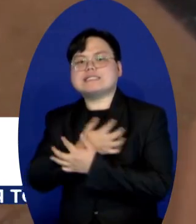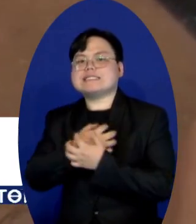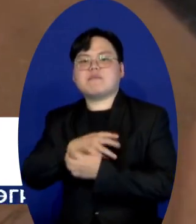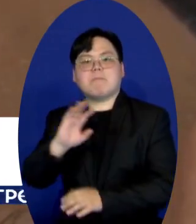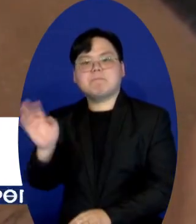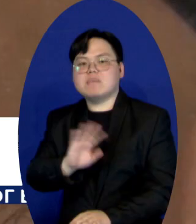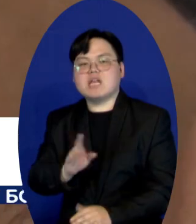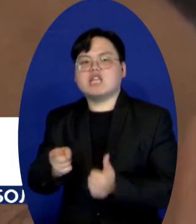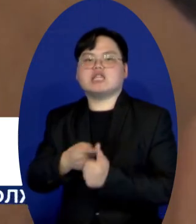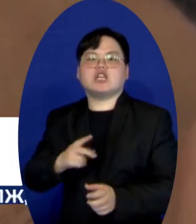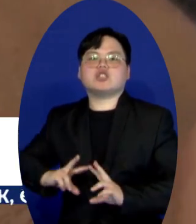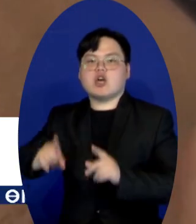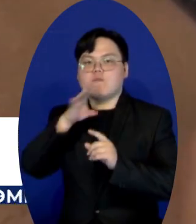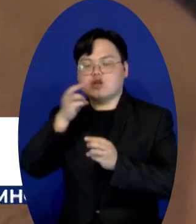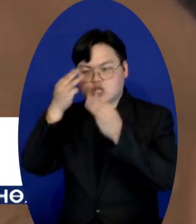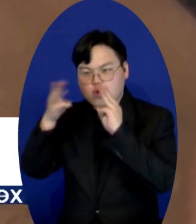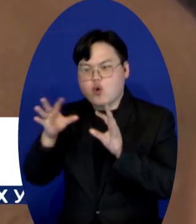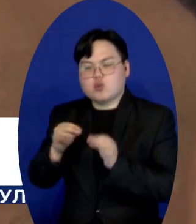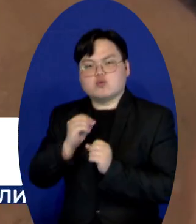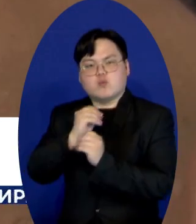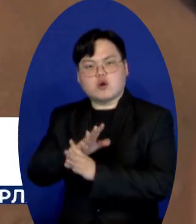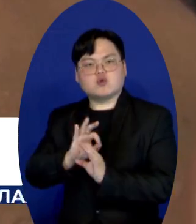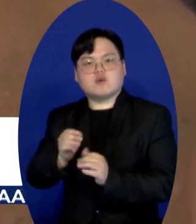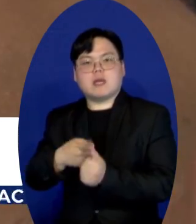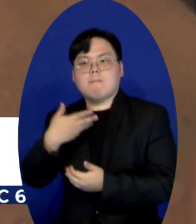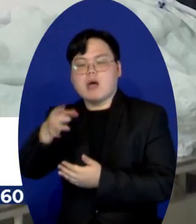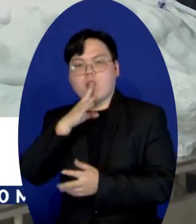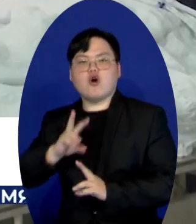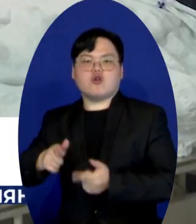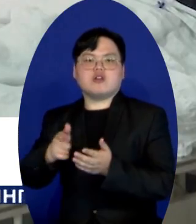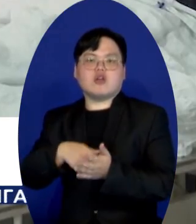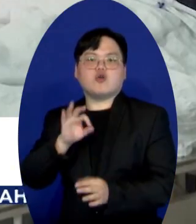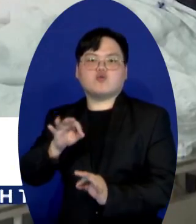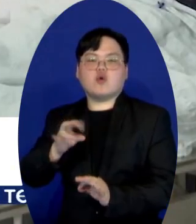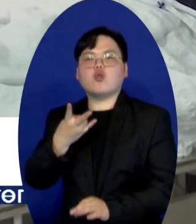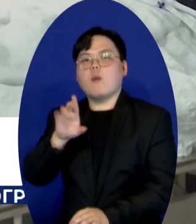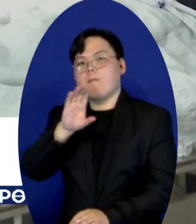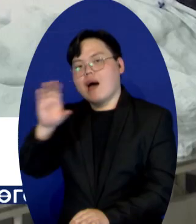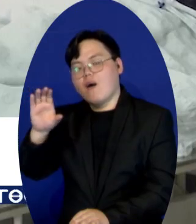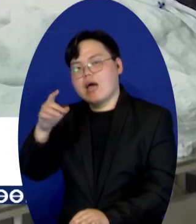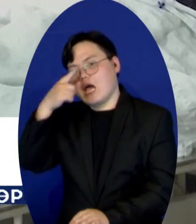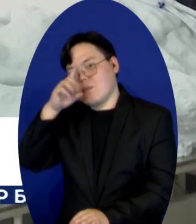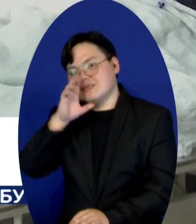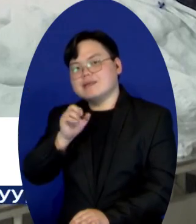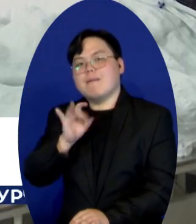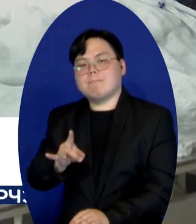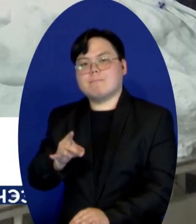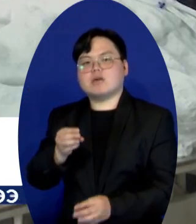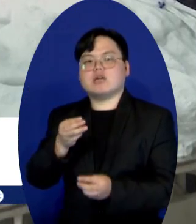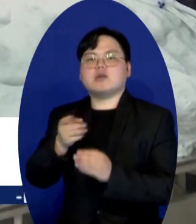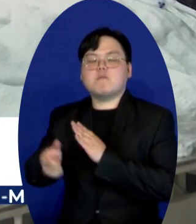учраас нэршлиг нь шинжлэх ухааны үүднээс илүү оновчтой болгож өөрчлөх нь зүйтэй гэж нэгц үнсний байгууллагын эрүүл мэндийн салбарын шинжээчд үзэж